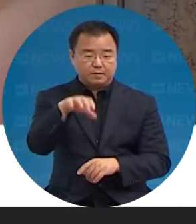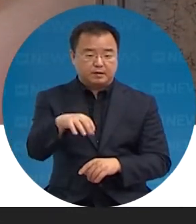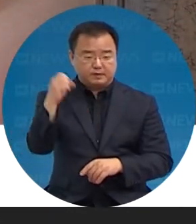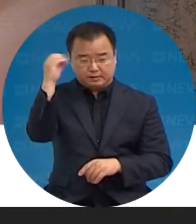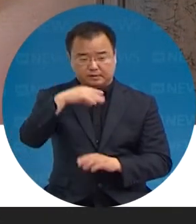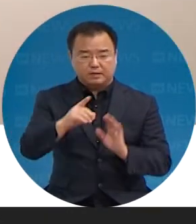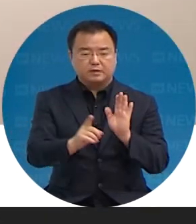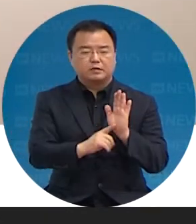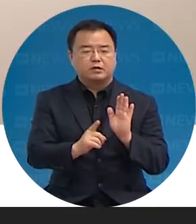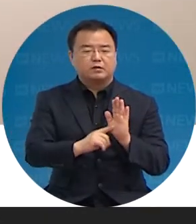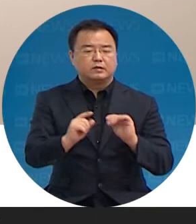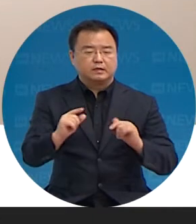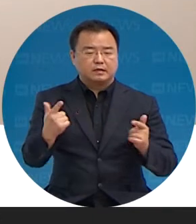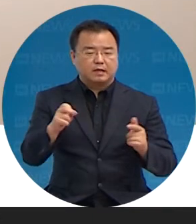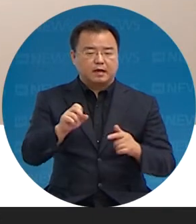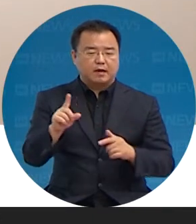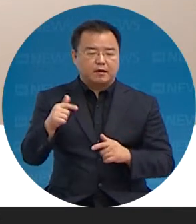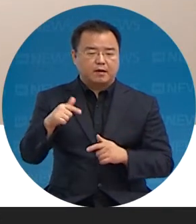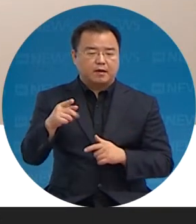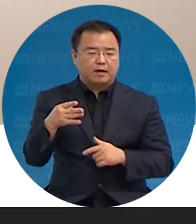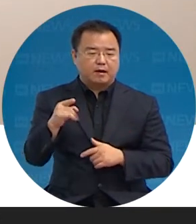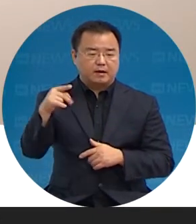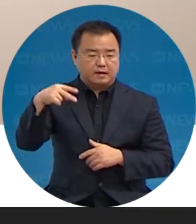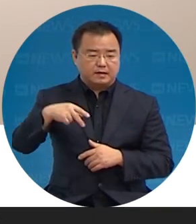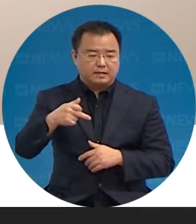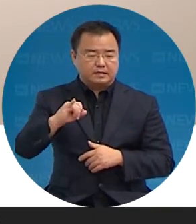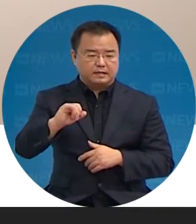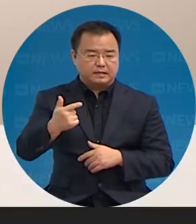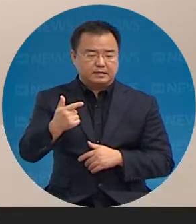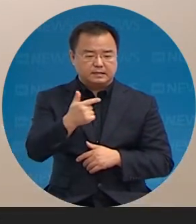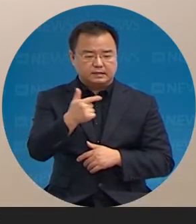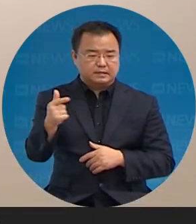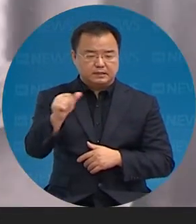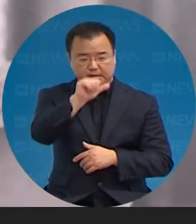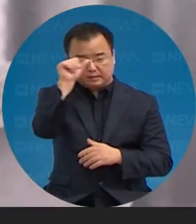아니라 마가렛 킨의 거대한 인생 일기장과 같은 곳이에요.